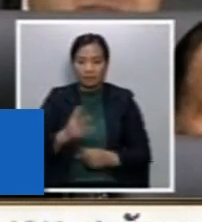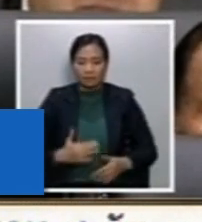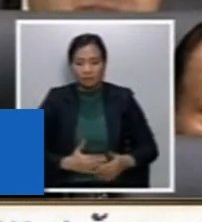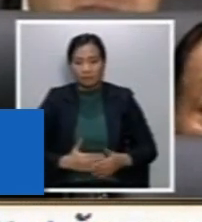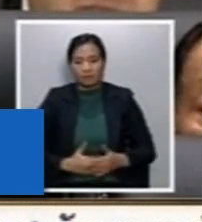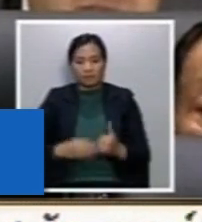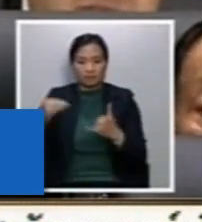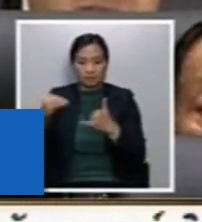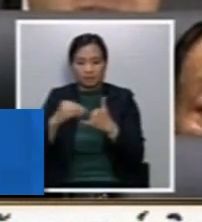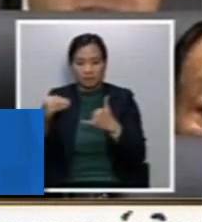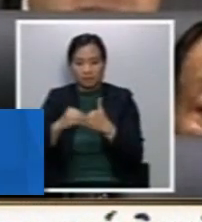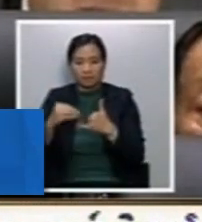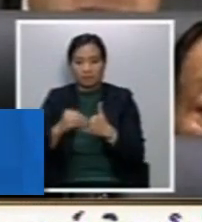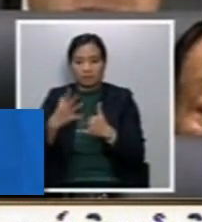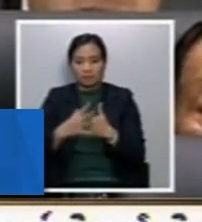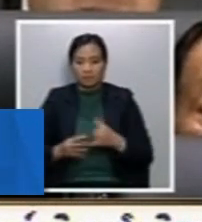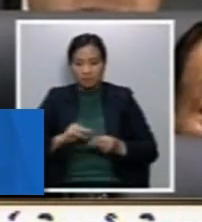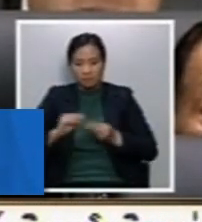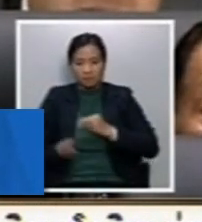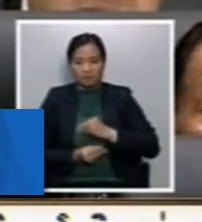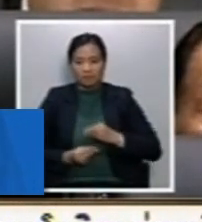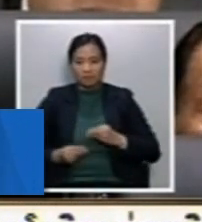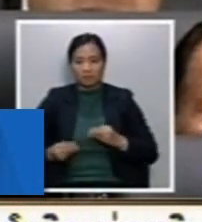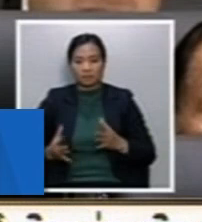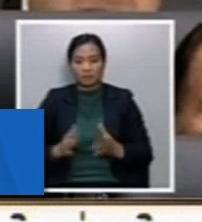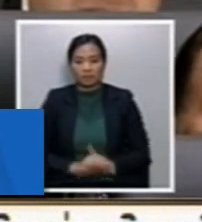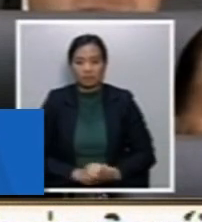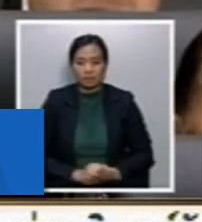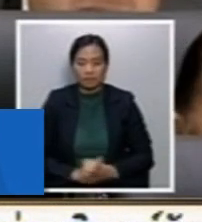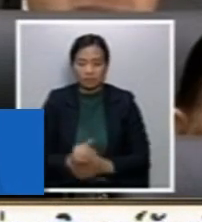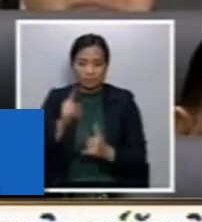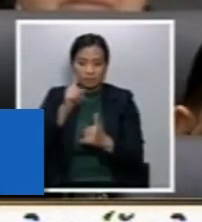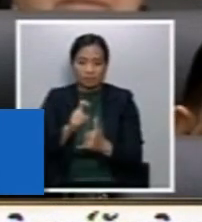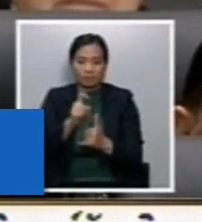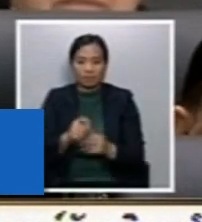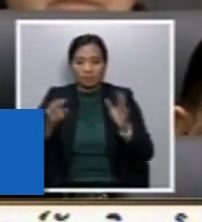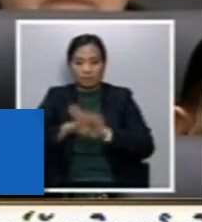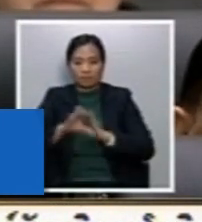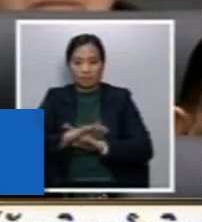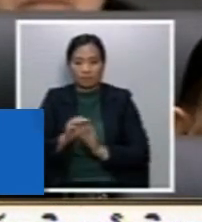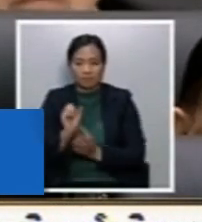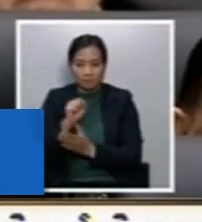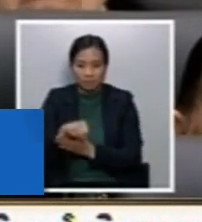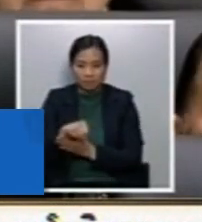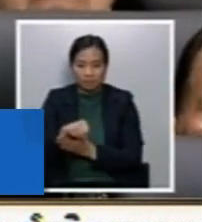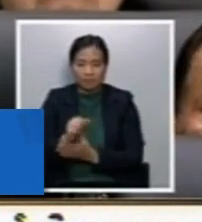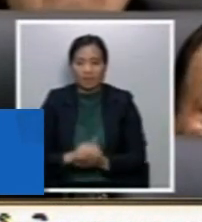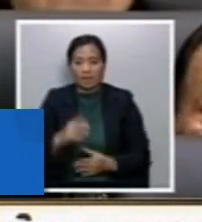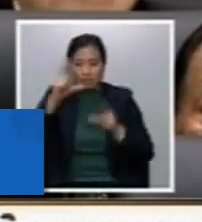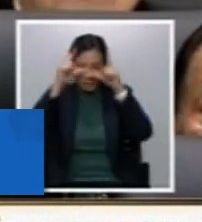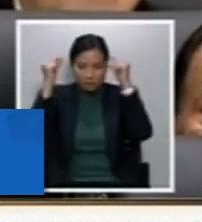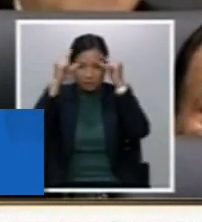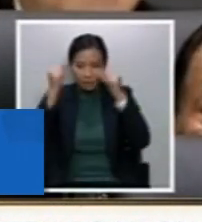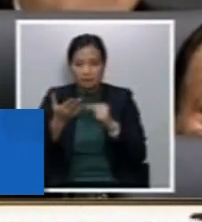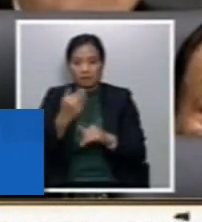นัดไส้ทะลักครับท่านเสียชีวิตในลักษณะคุกเข่าแต่ว่าพยาบาลท่านบอกว่า